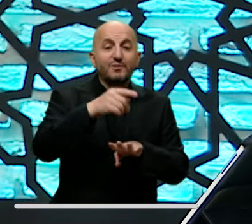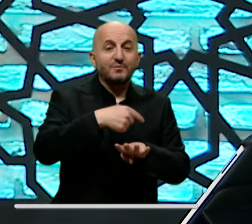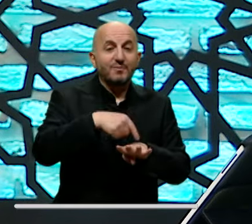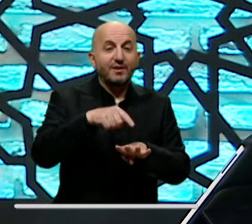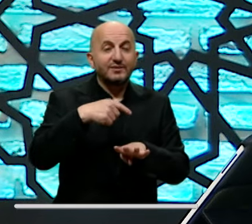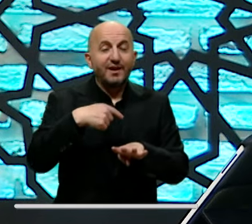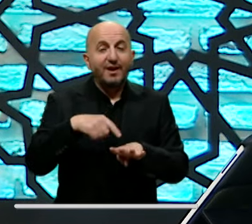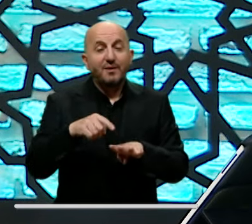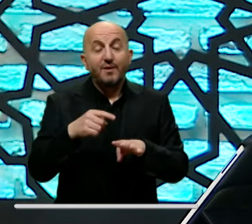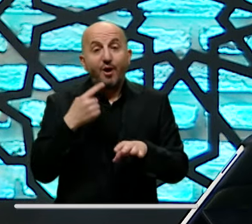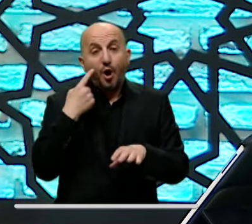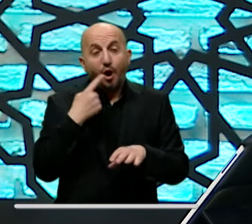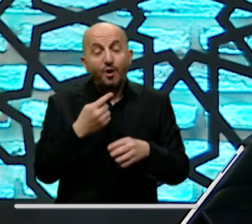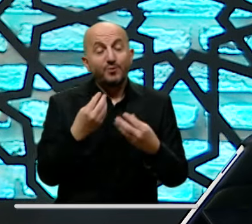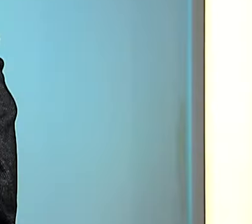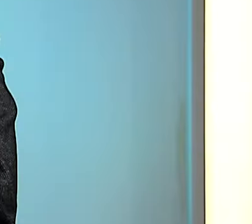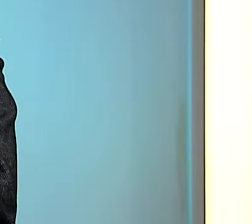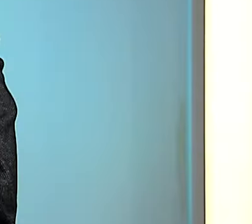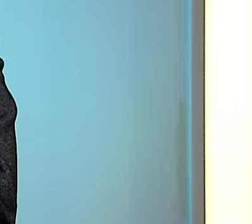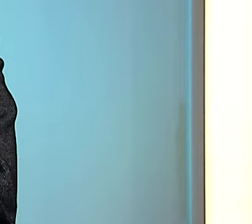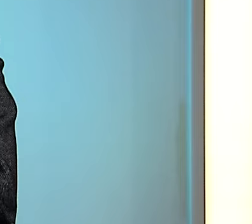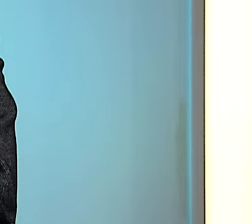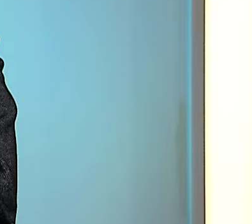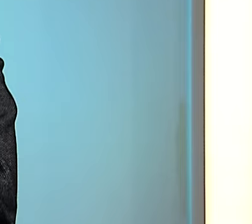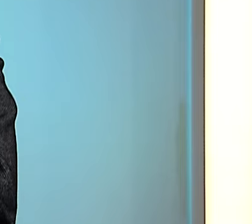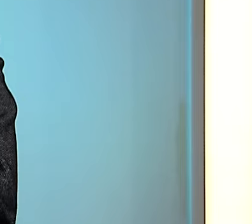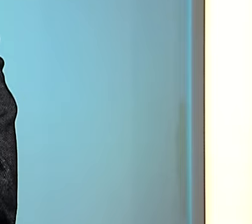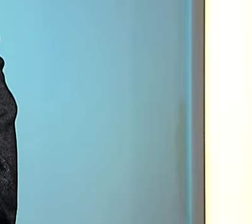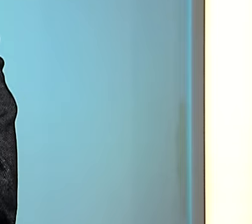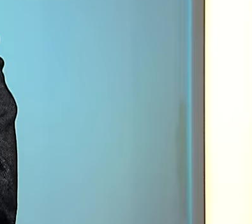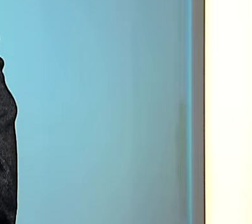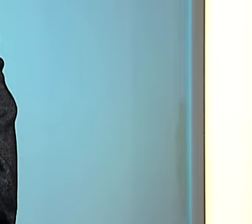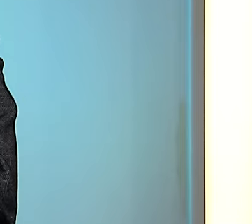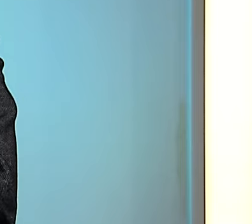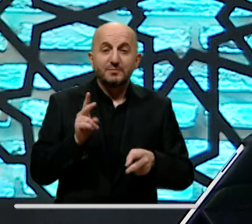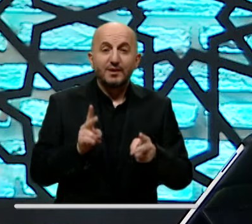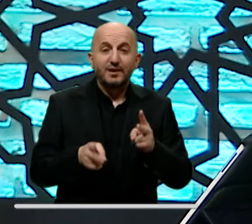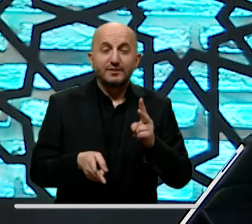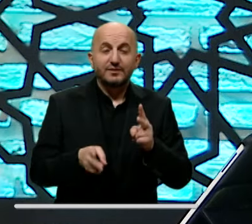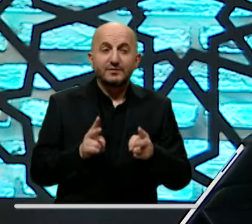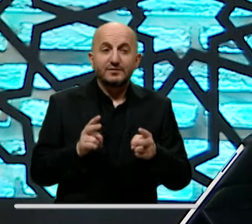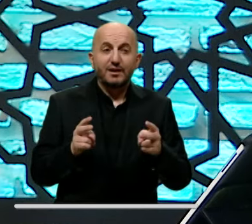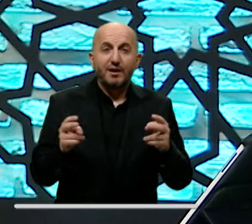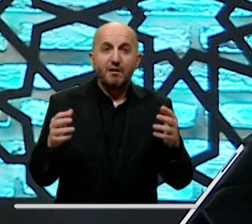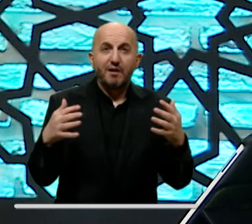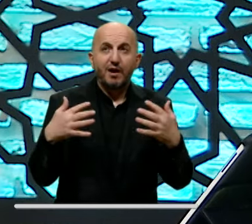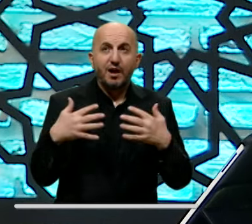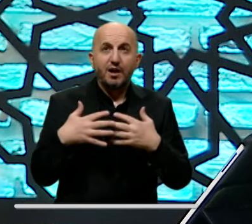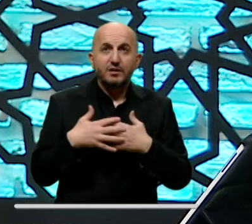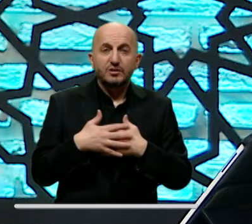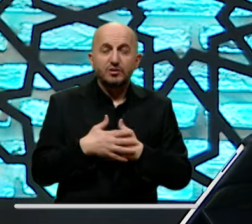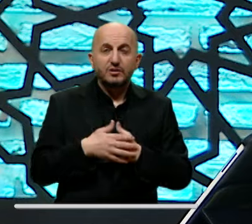müstefit oluyoruz Allah razı olsun efendim Sağ olun cenab hak Ben Eee bazen akrabalar arasında oluyor